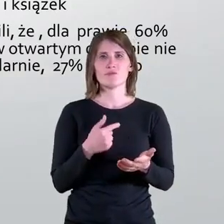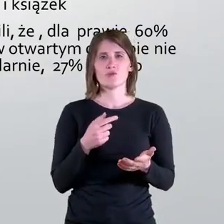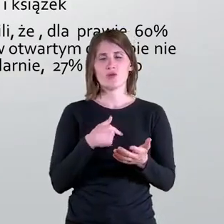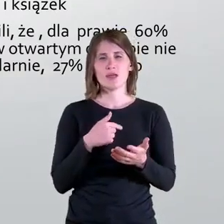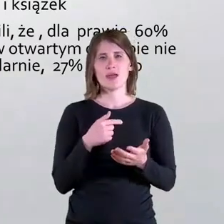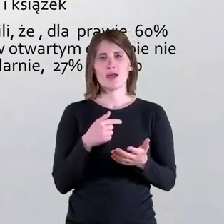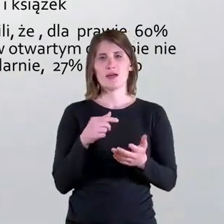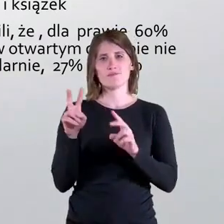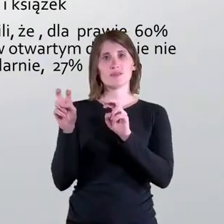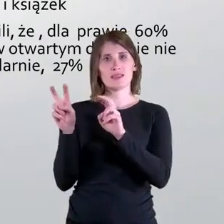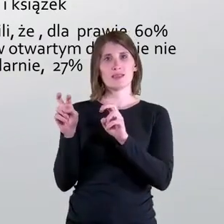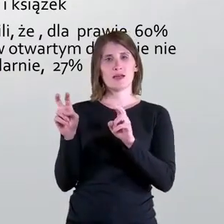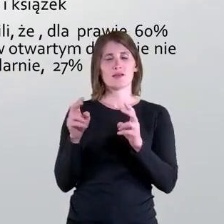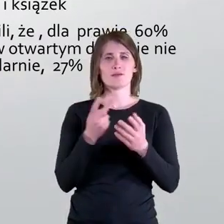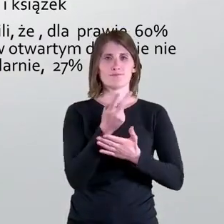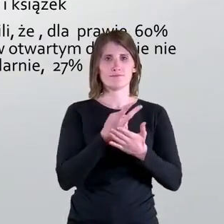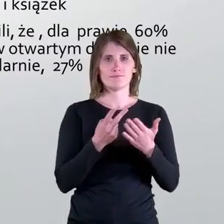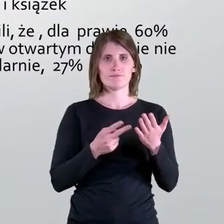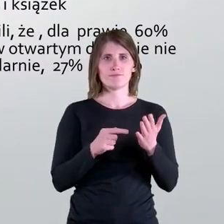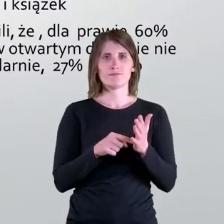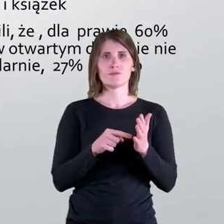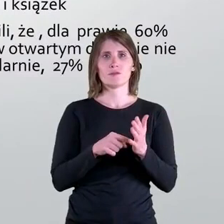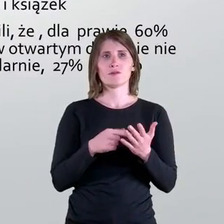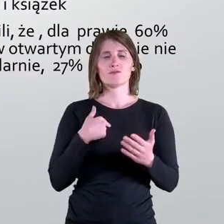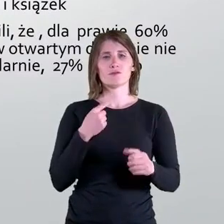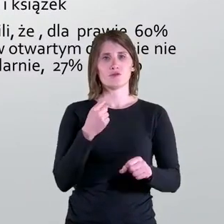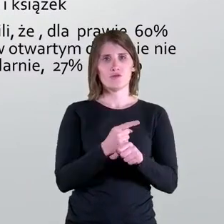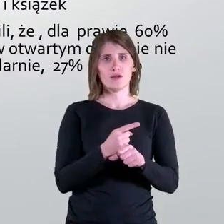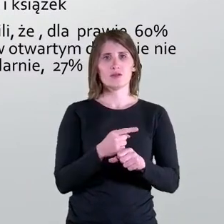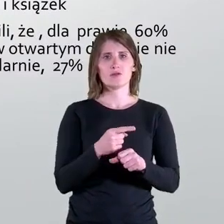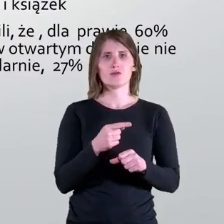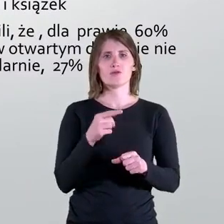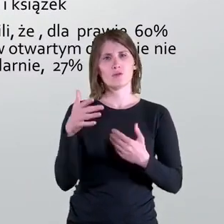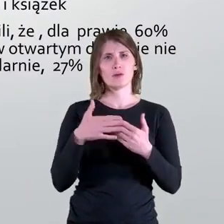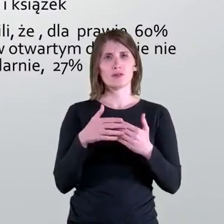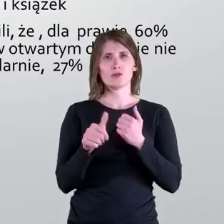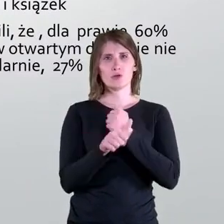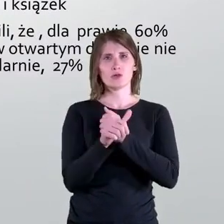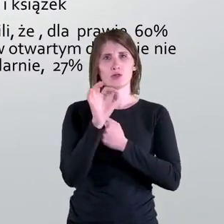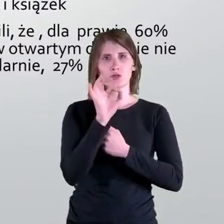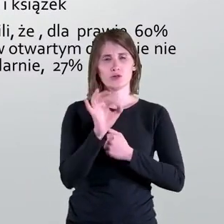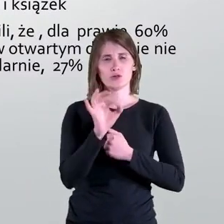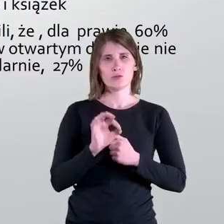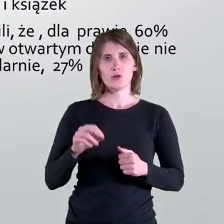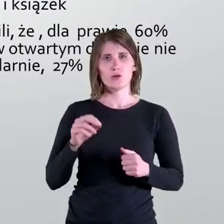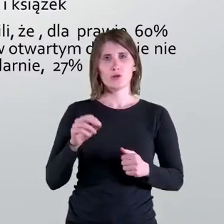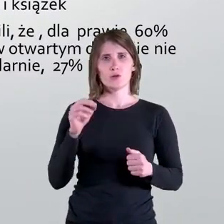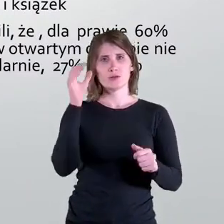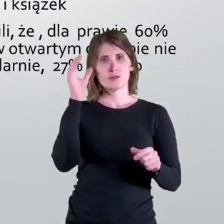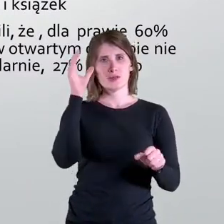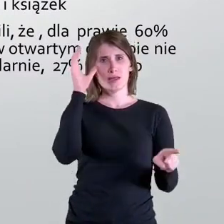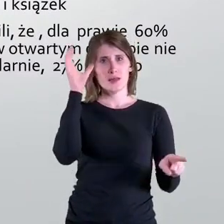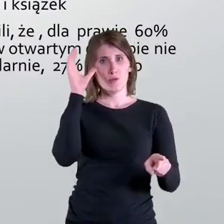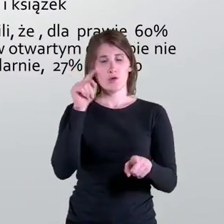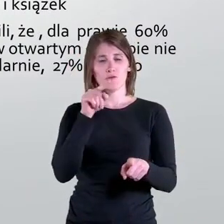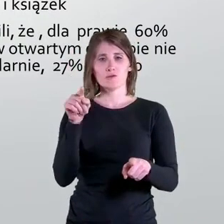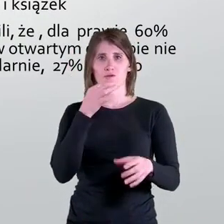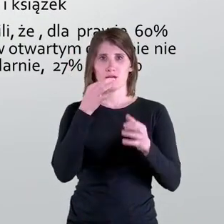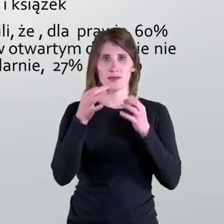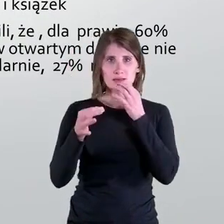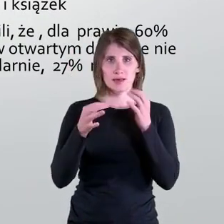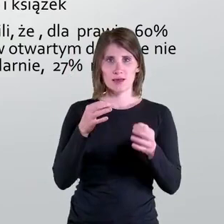zacytować właśnie że określony został że prawie 60 procent naukowców którzy brali udział w